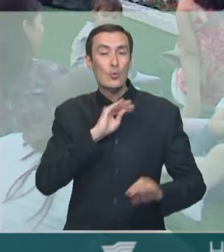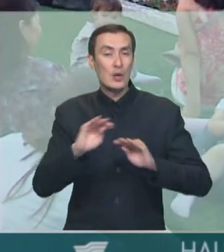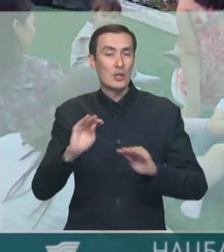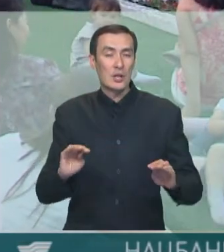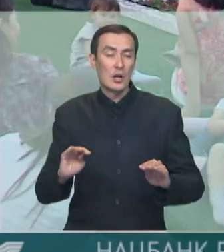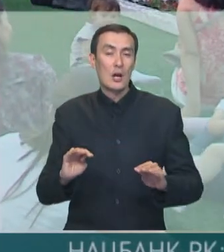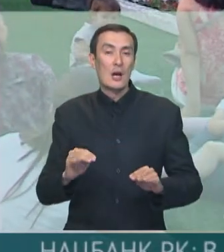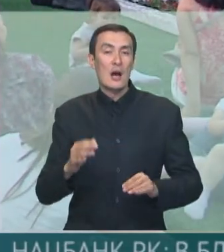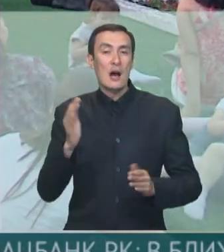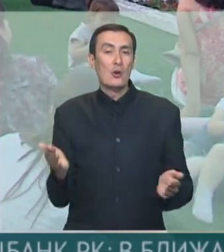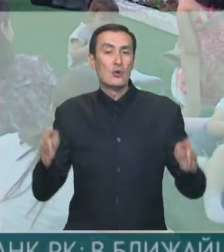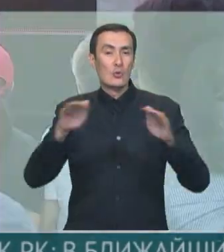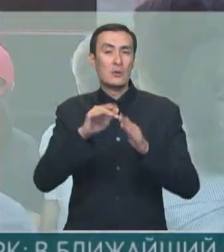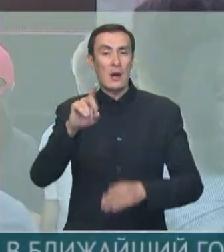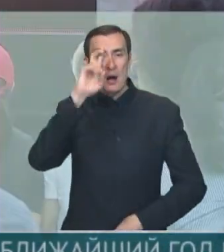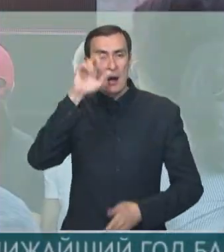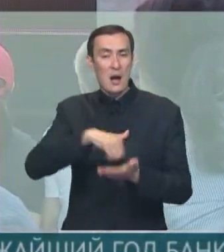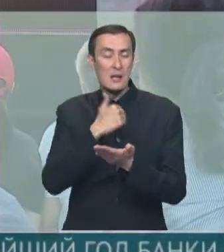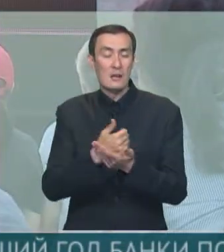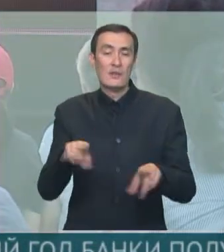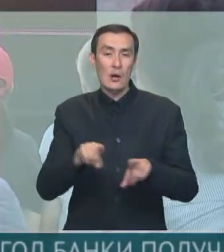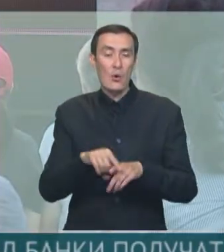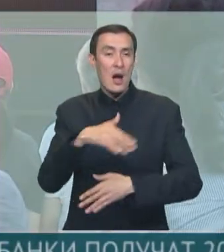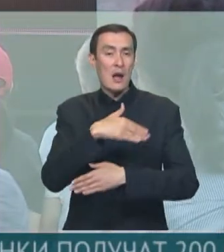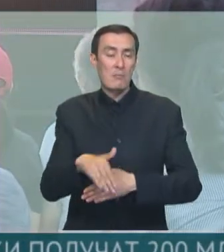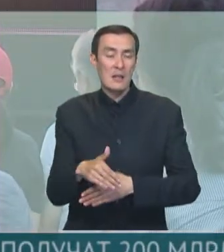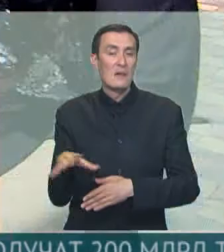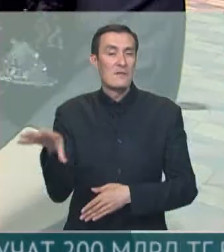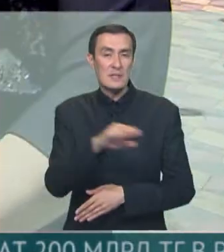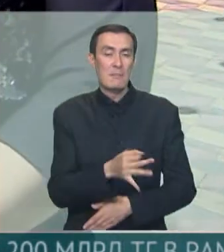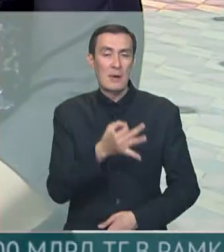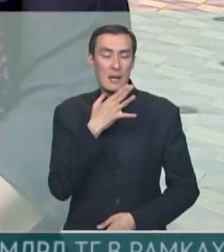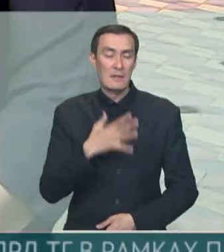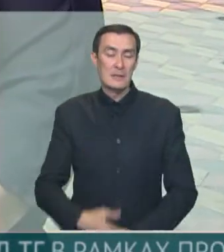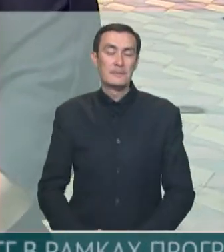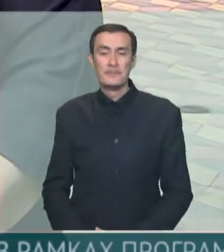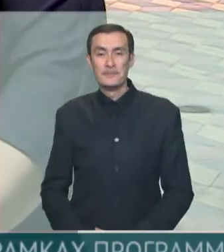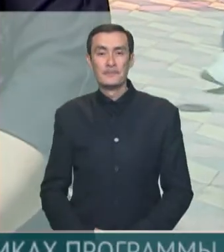богато убранная ханская юрта. Такой Арбат не мог не полюбиться.